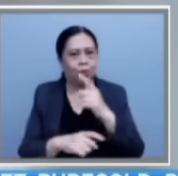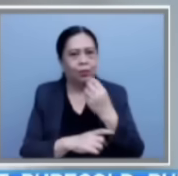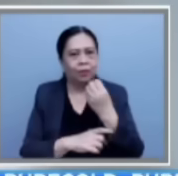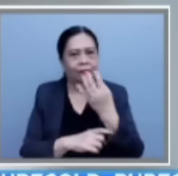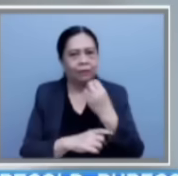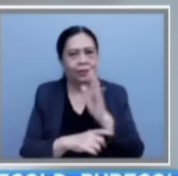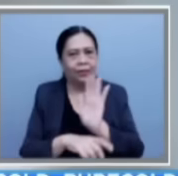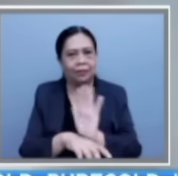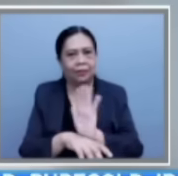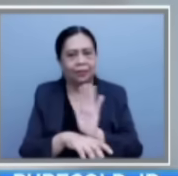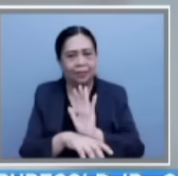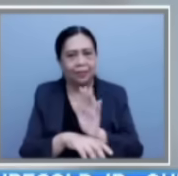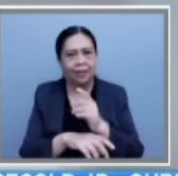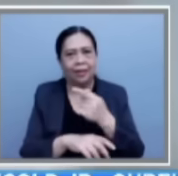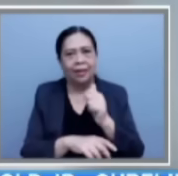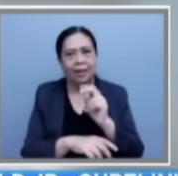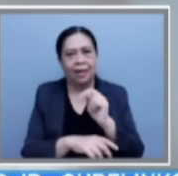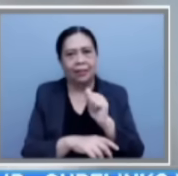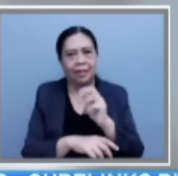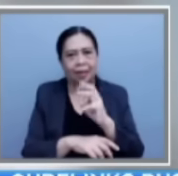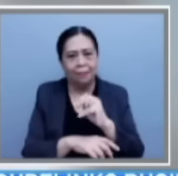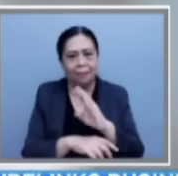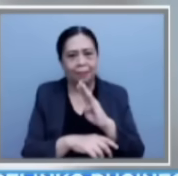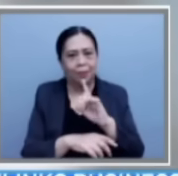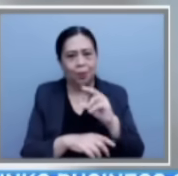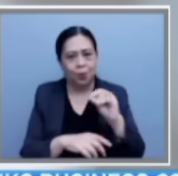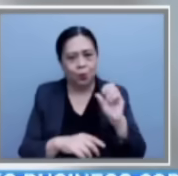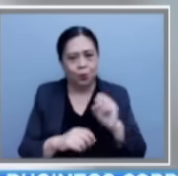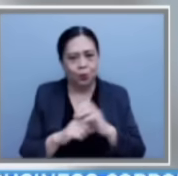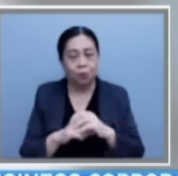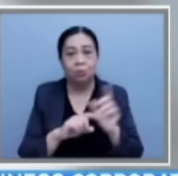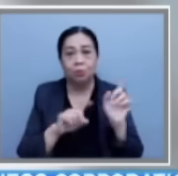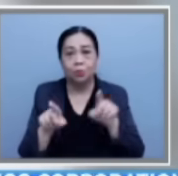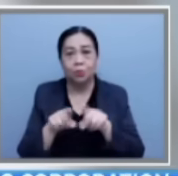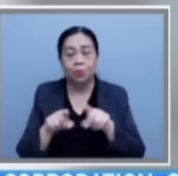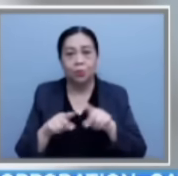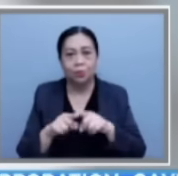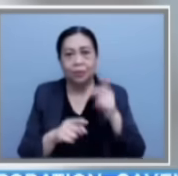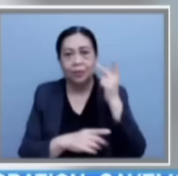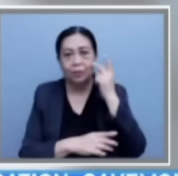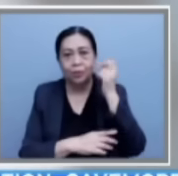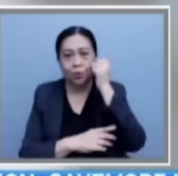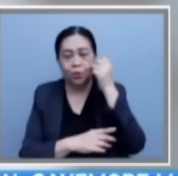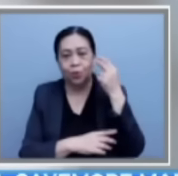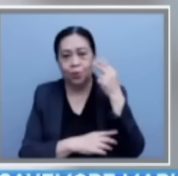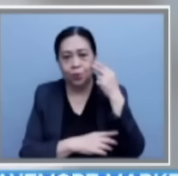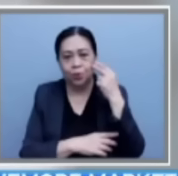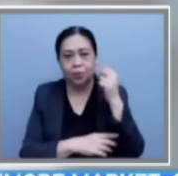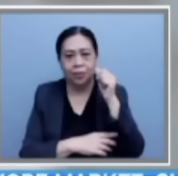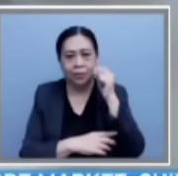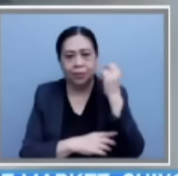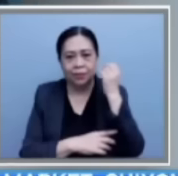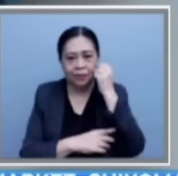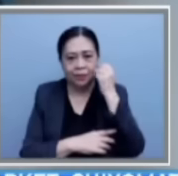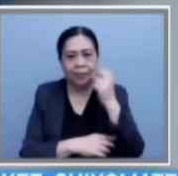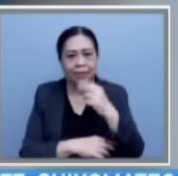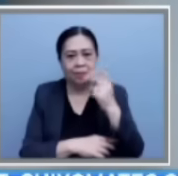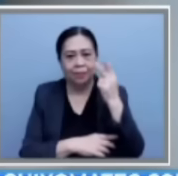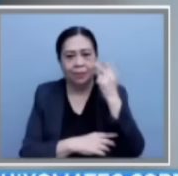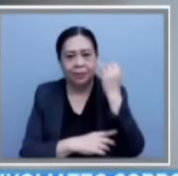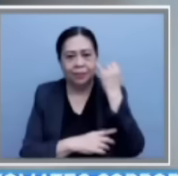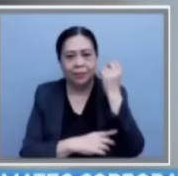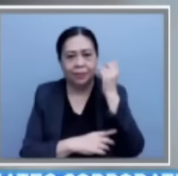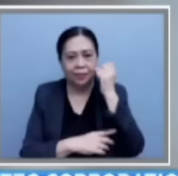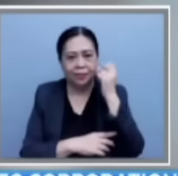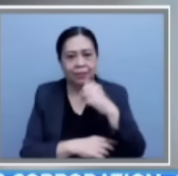Gang Nam blues confirmed naman ang pagbisita nina kimson ho osop Kim sejong at mun kayong